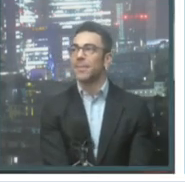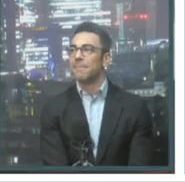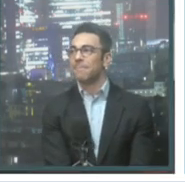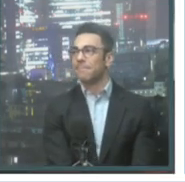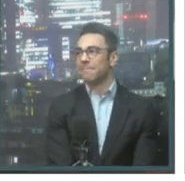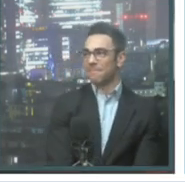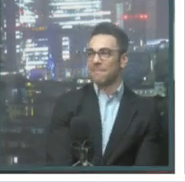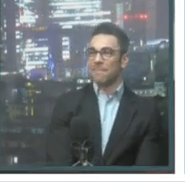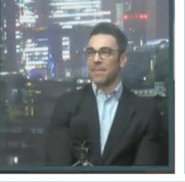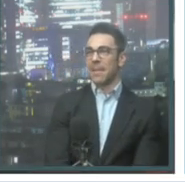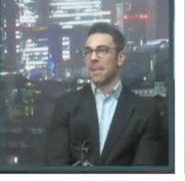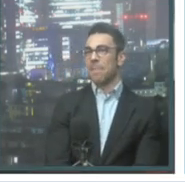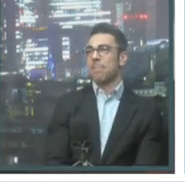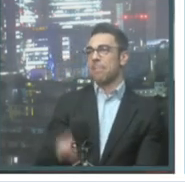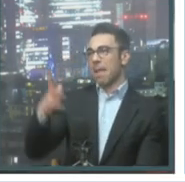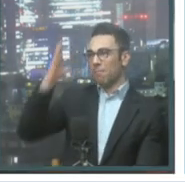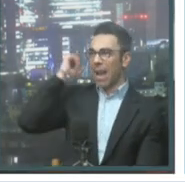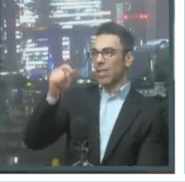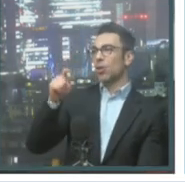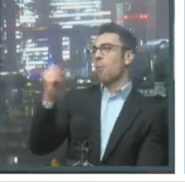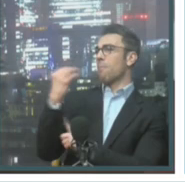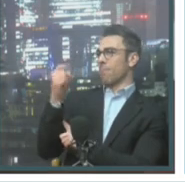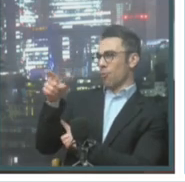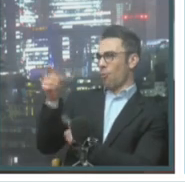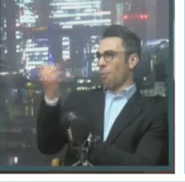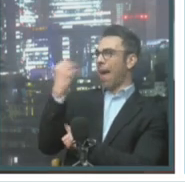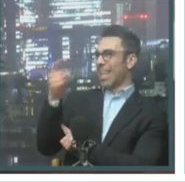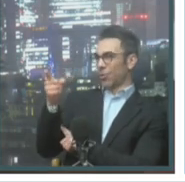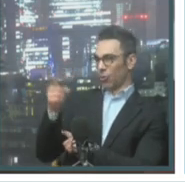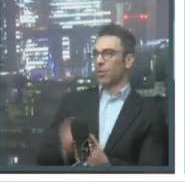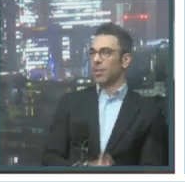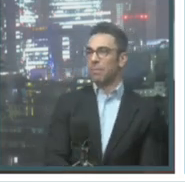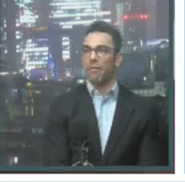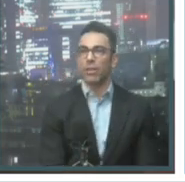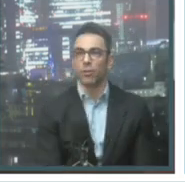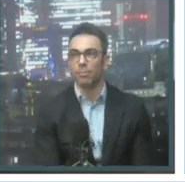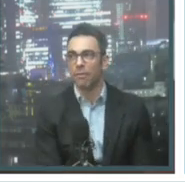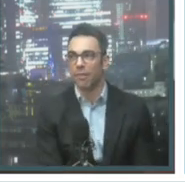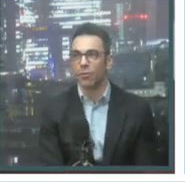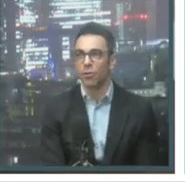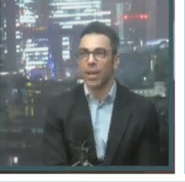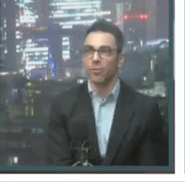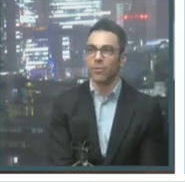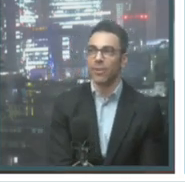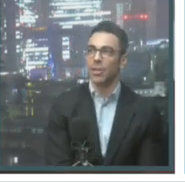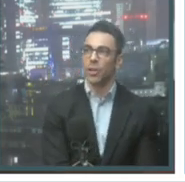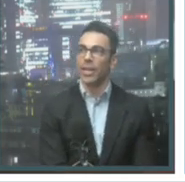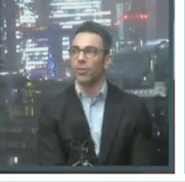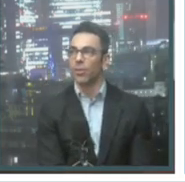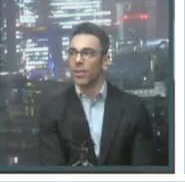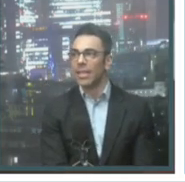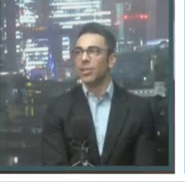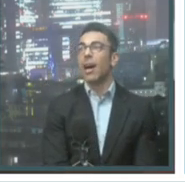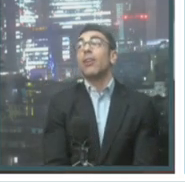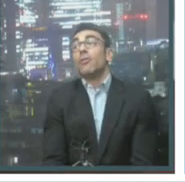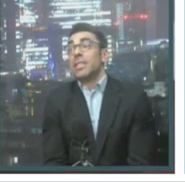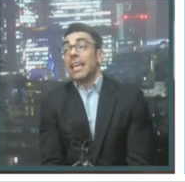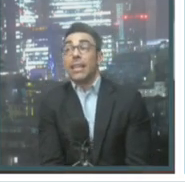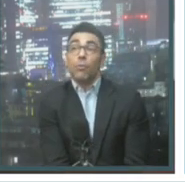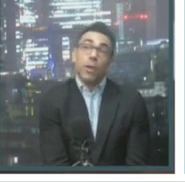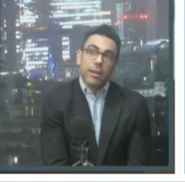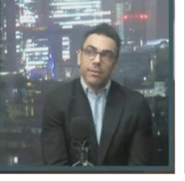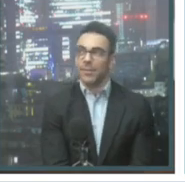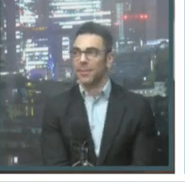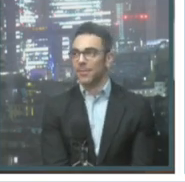ci siamo usiamo prato come maestro come mele perfetto per effetto c'è agendo giallo